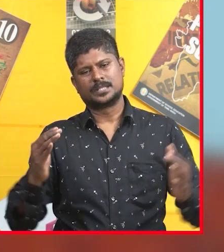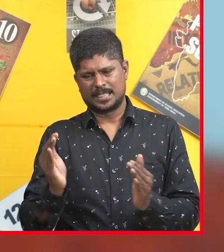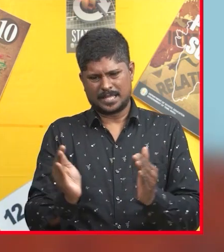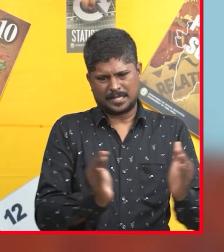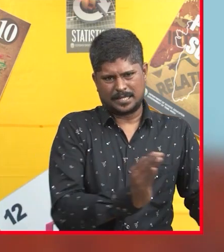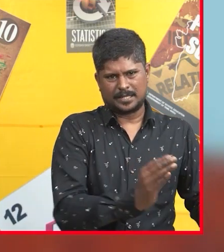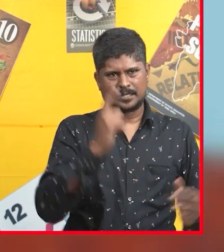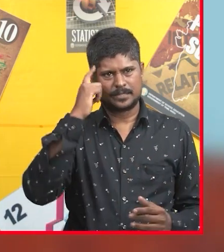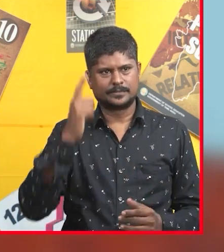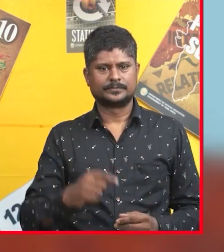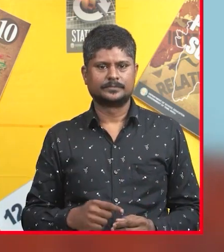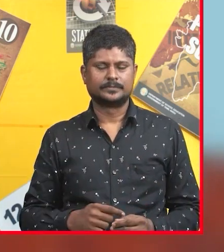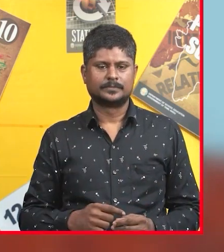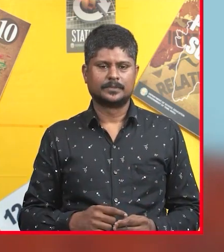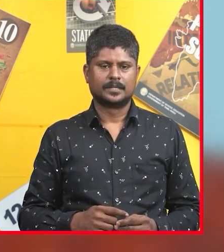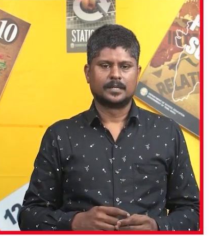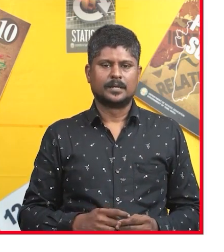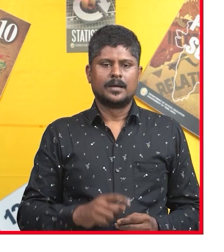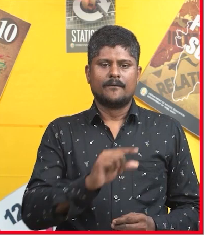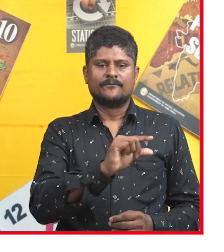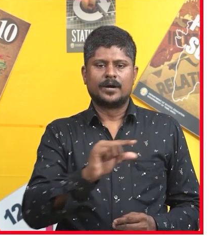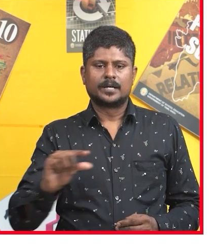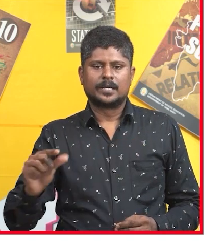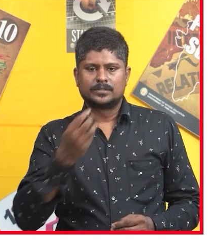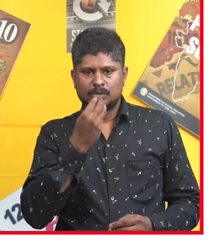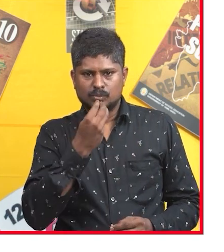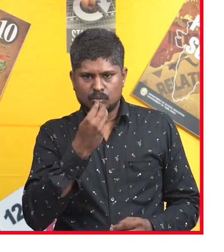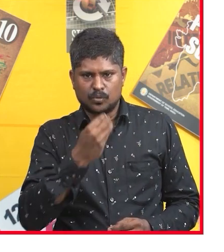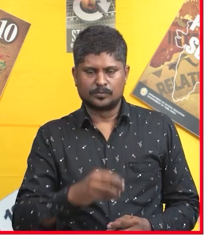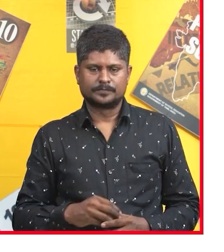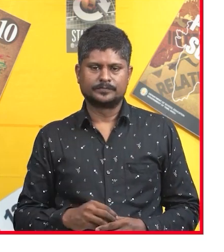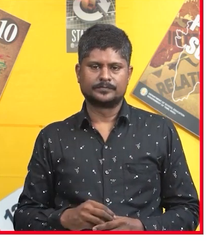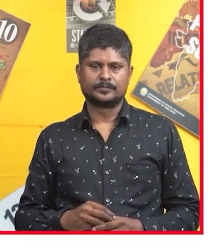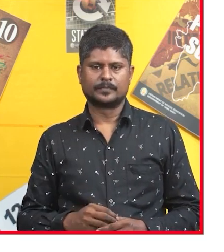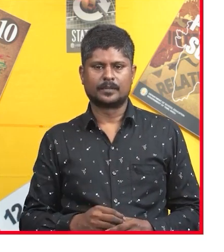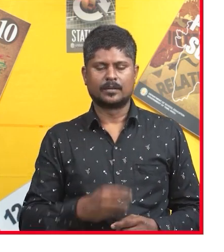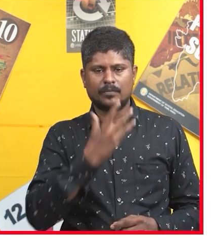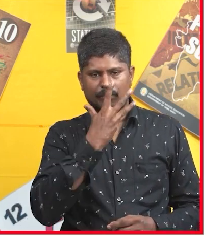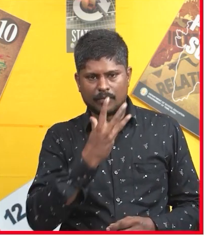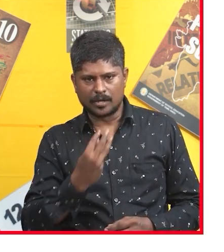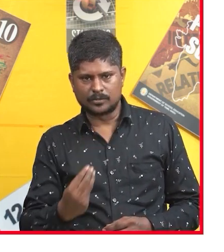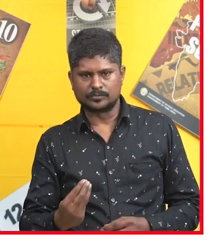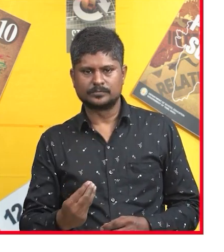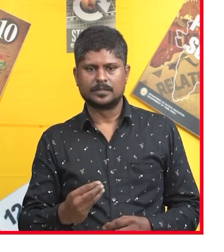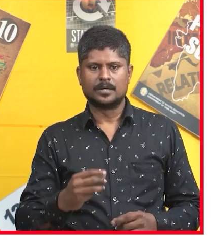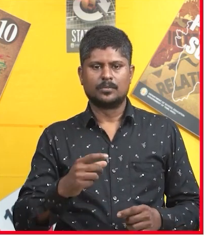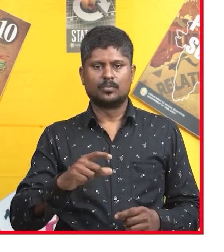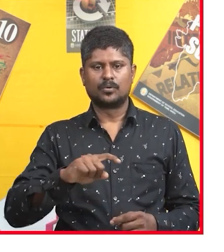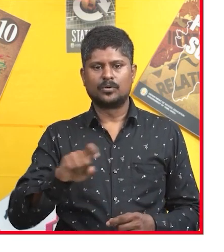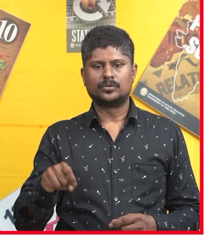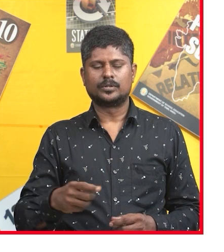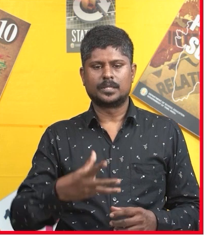ஒன்று கொடுத்துருக்காங்க பாருங்க. வரகரிசி சோறும் வரகரிசி சோறும் வலு துணங்காய்